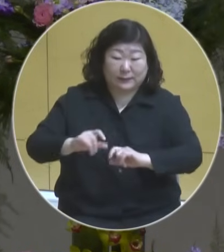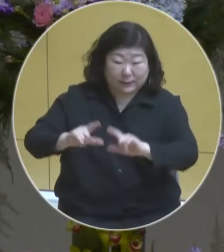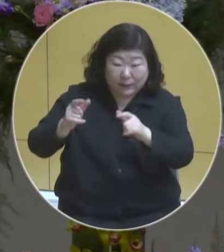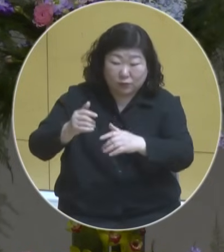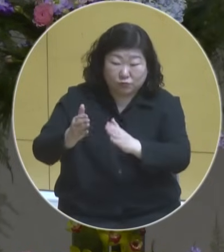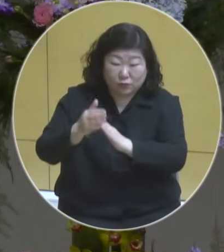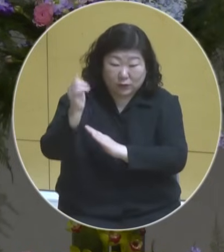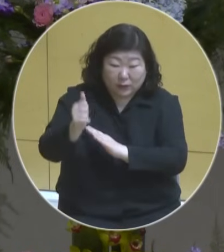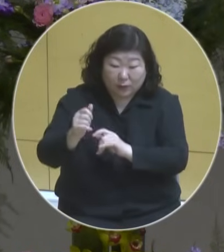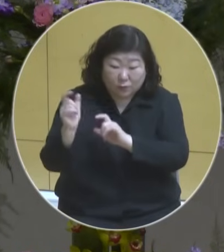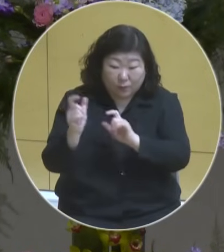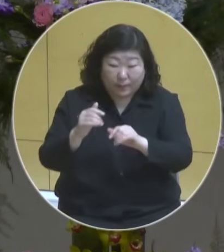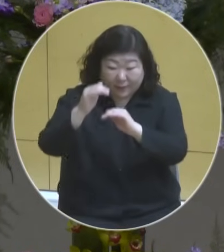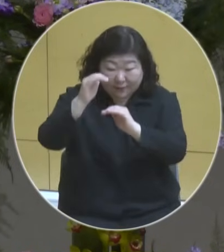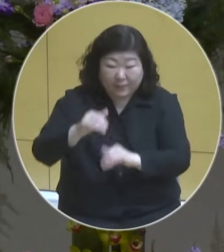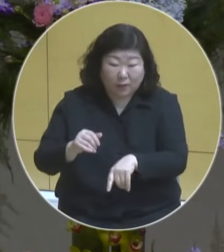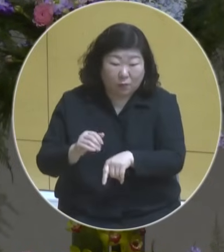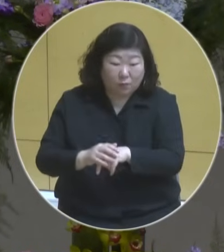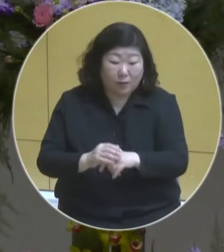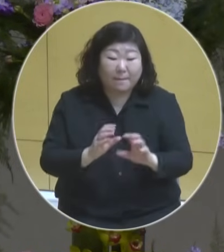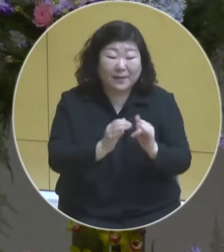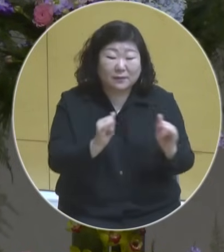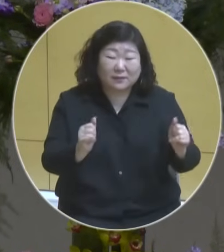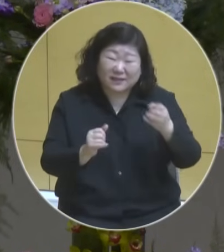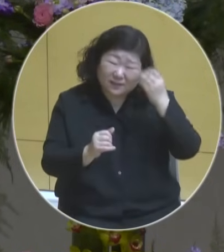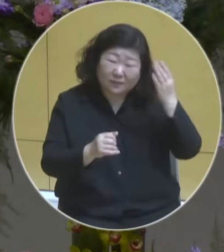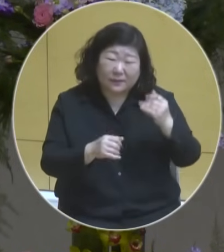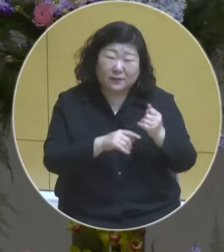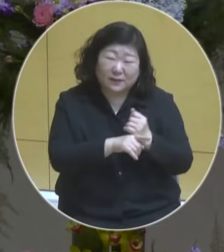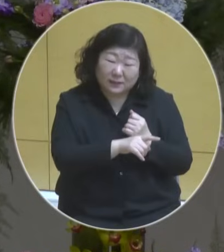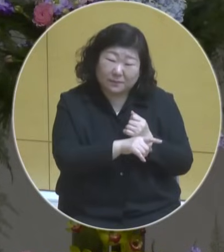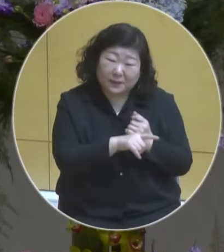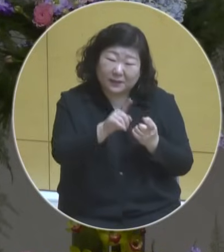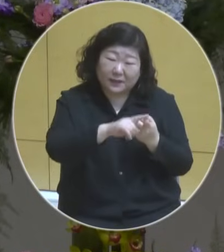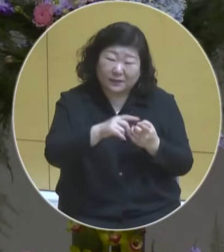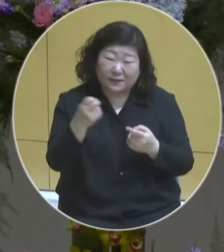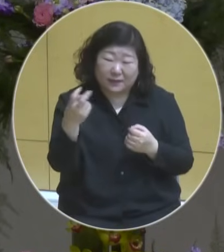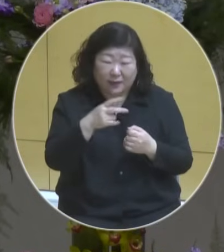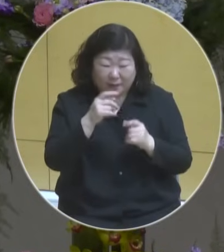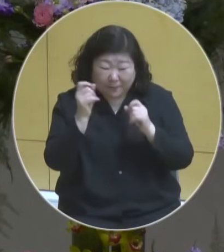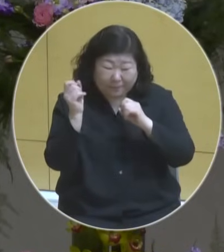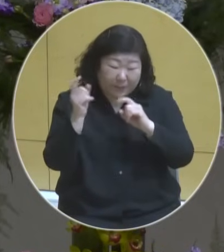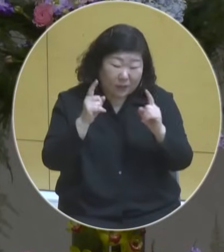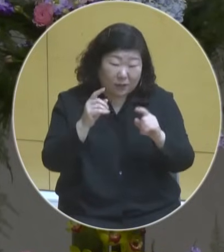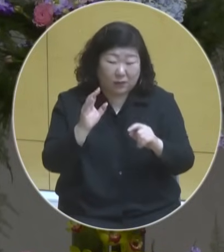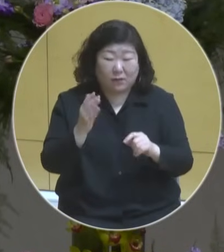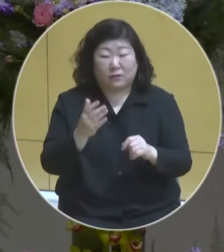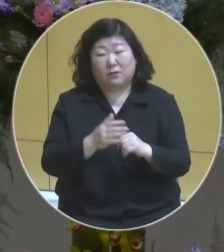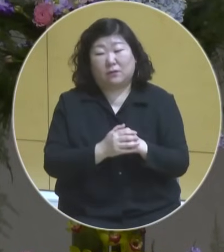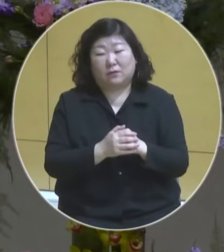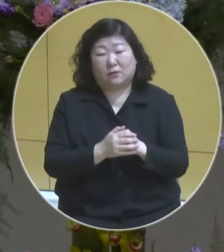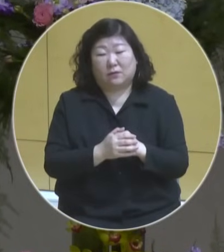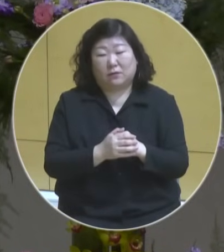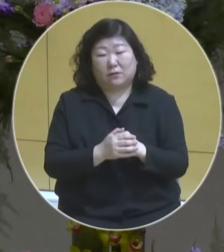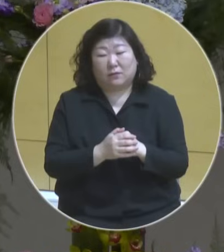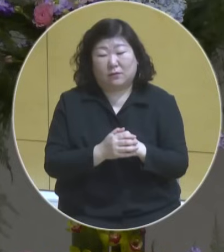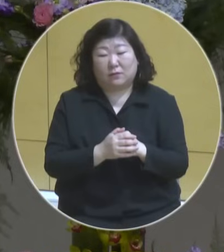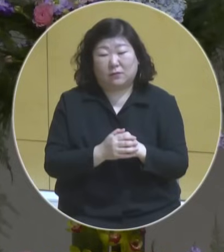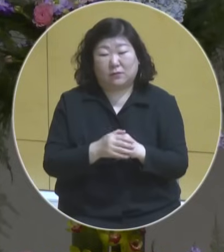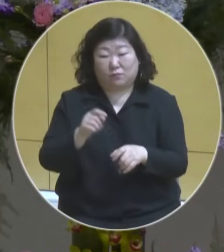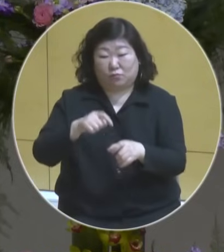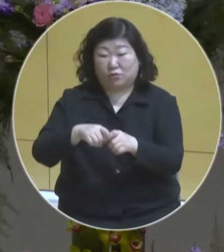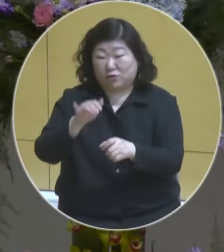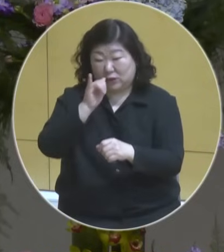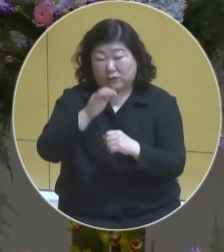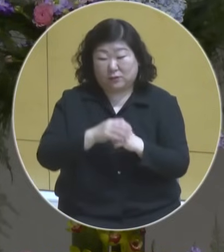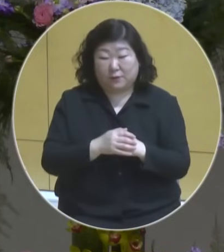잊어버린 안식일의 참된 의미를 되찾고 하나님 백성 됨을 깨닫게 하기 위한 목적이라면 오늘